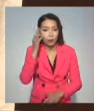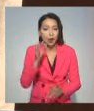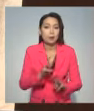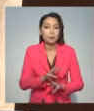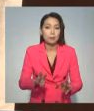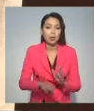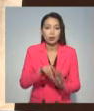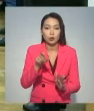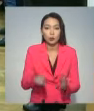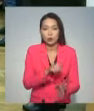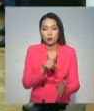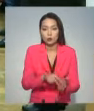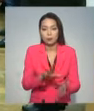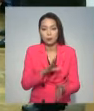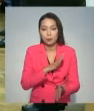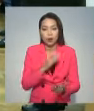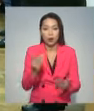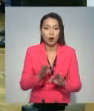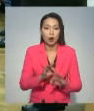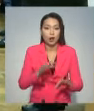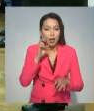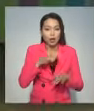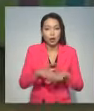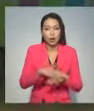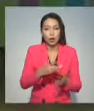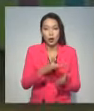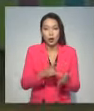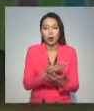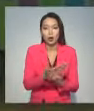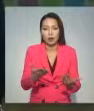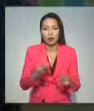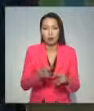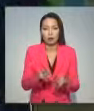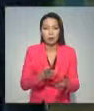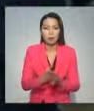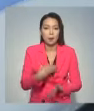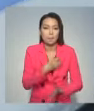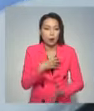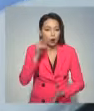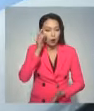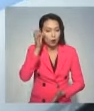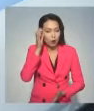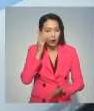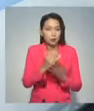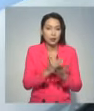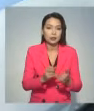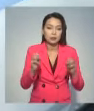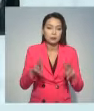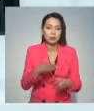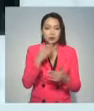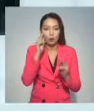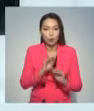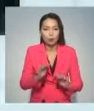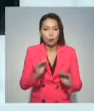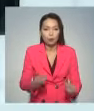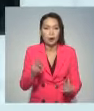үкіметке депутаттық сауал жолдады. Оның айтуынша, елімізде бұл бағыт бойынша маңызды ғылыми база жоқ. Оқушылардың психологиялық